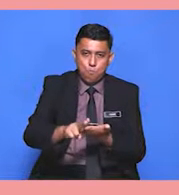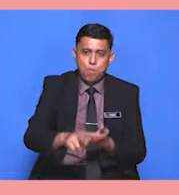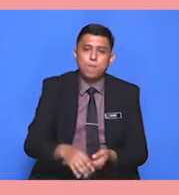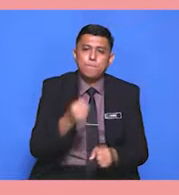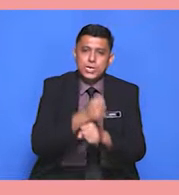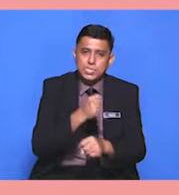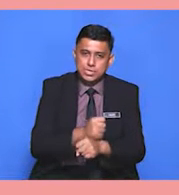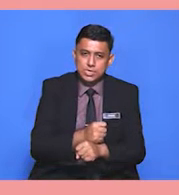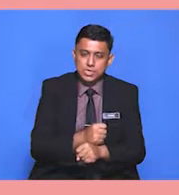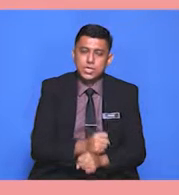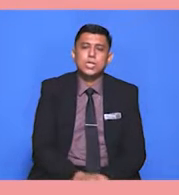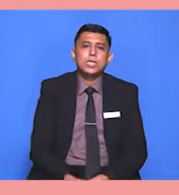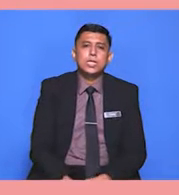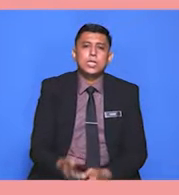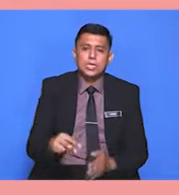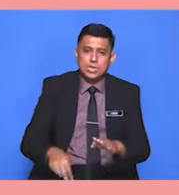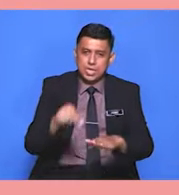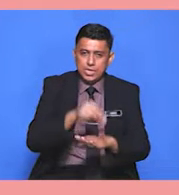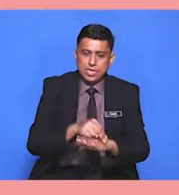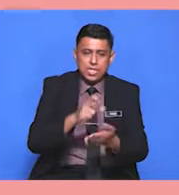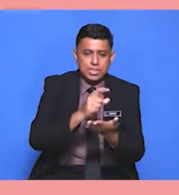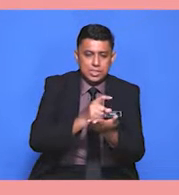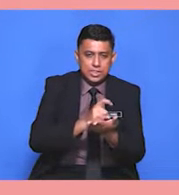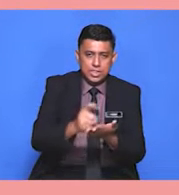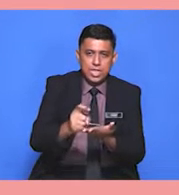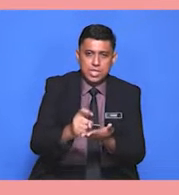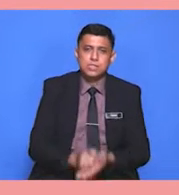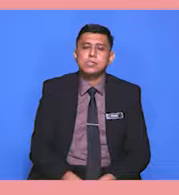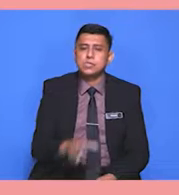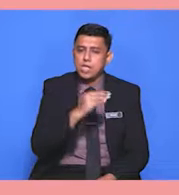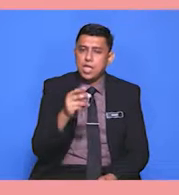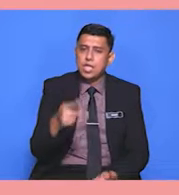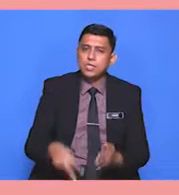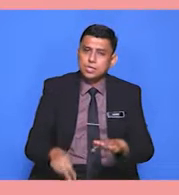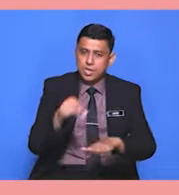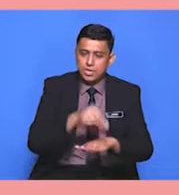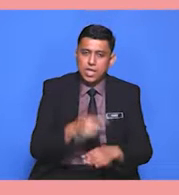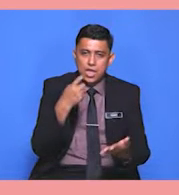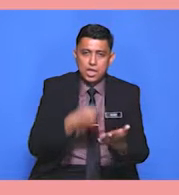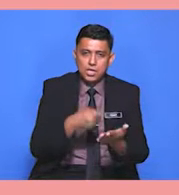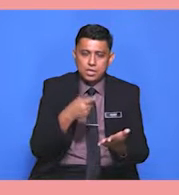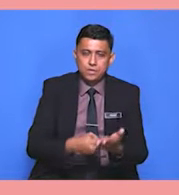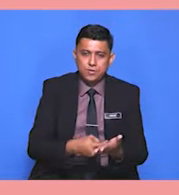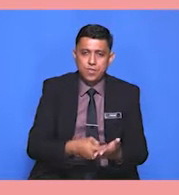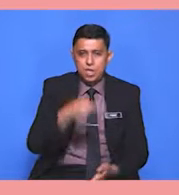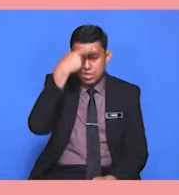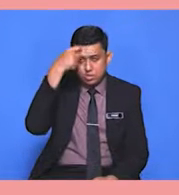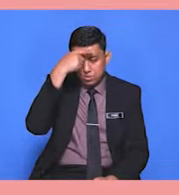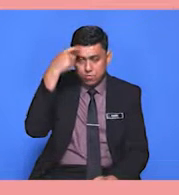kenaikan cukai input dan kenaikan harga